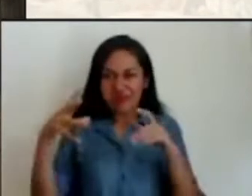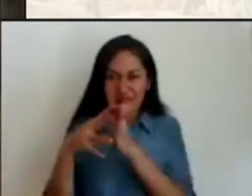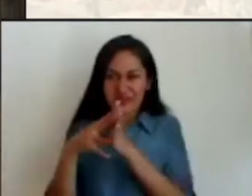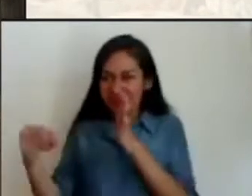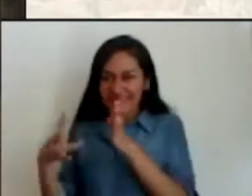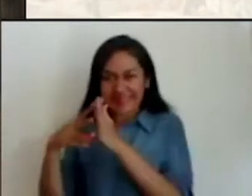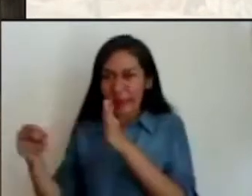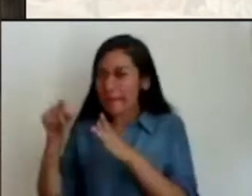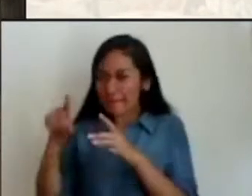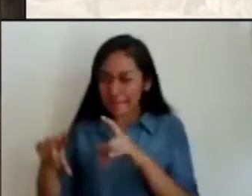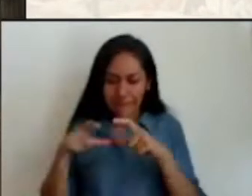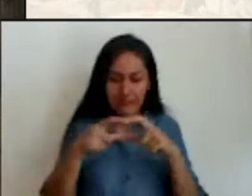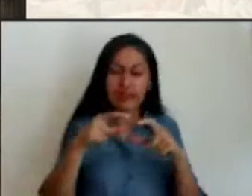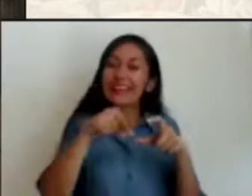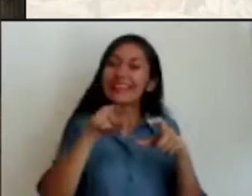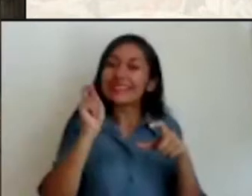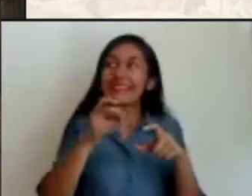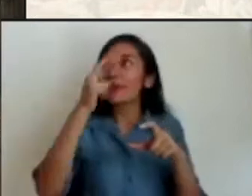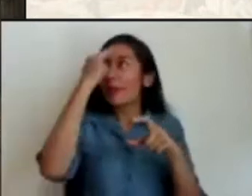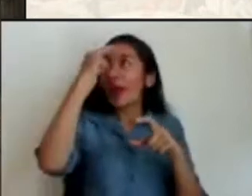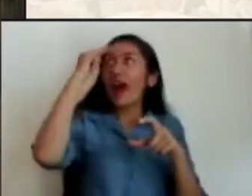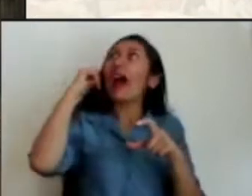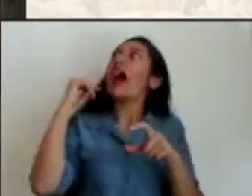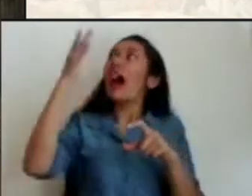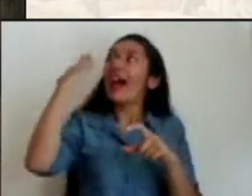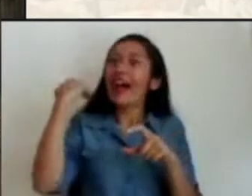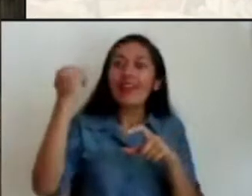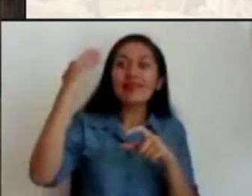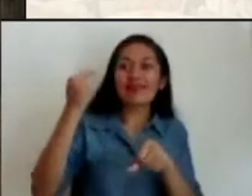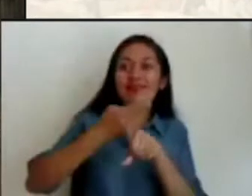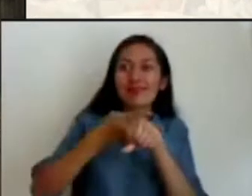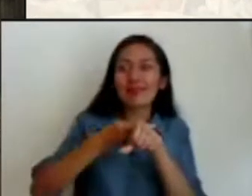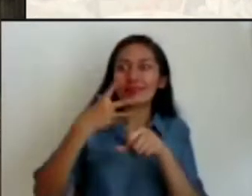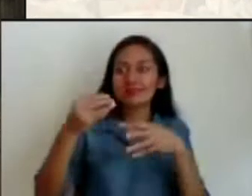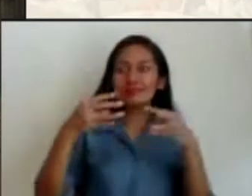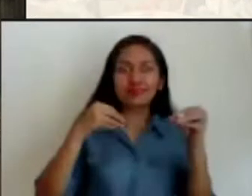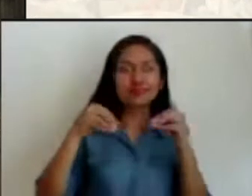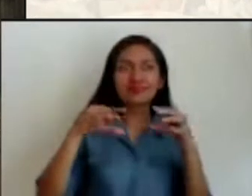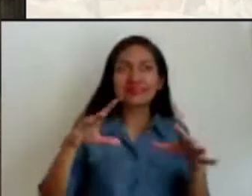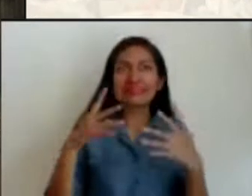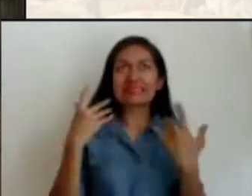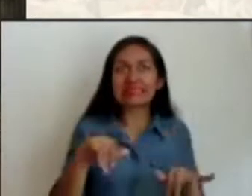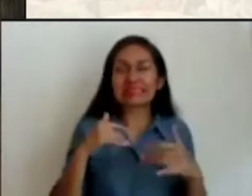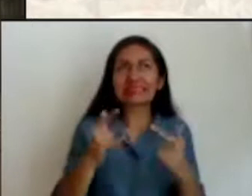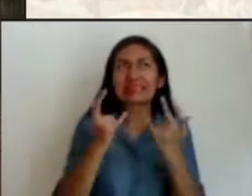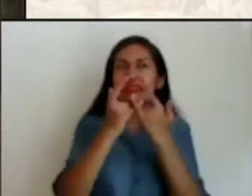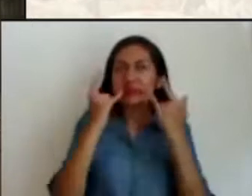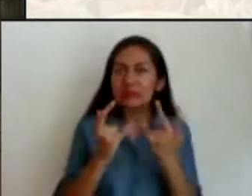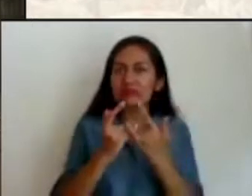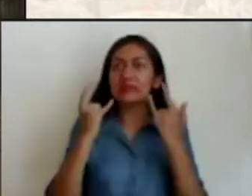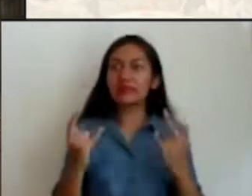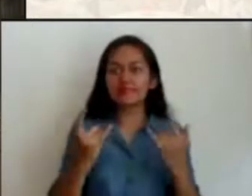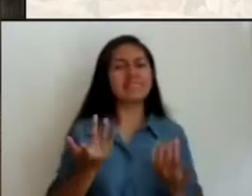Se recalca que un punto importantísimo es cómo las pestes implican problemas